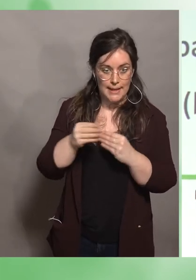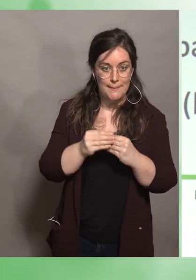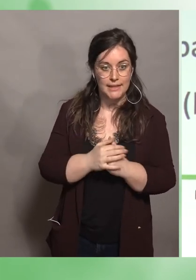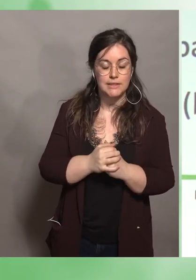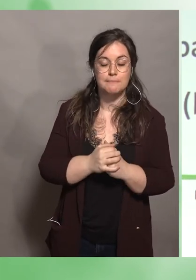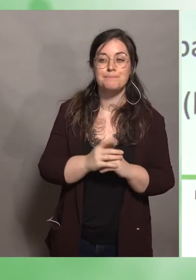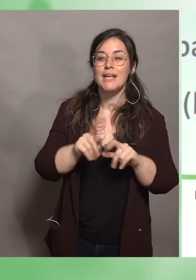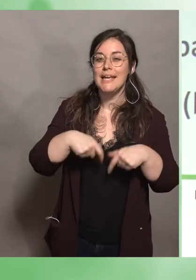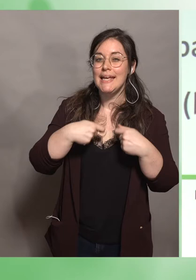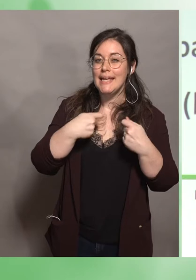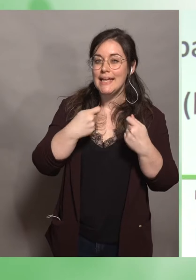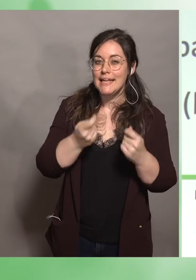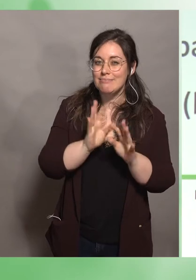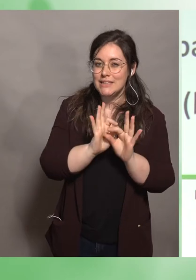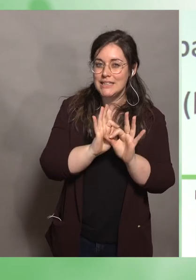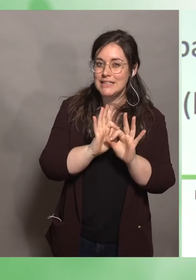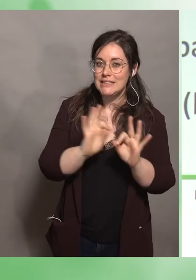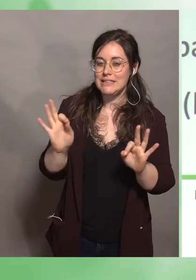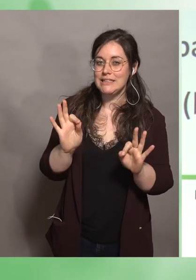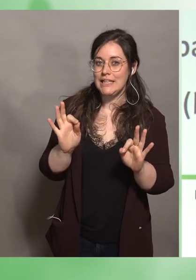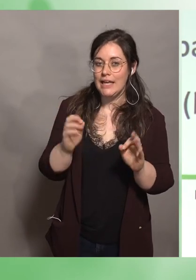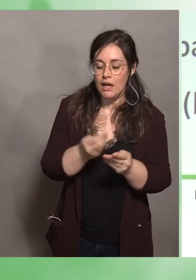Es gibt einen sehr breiten